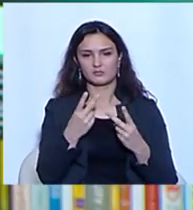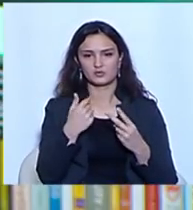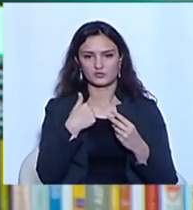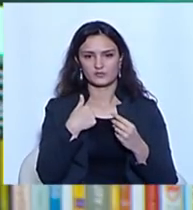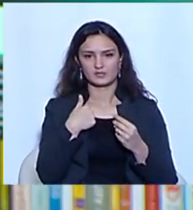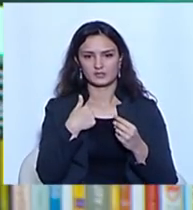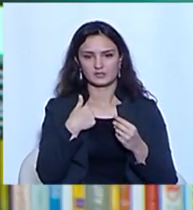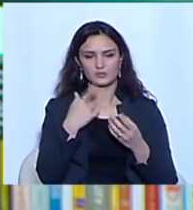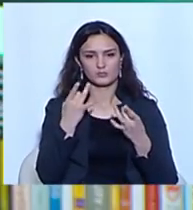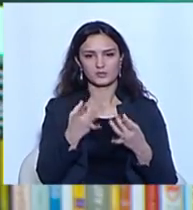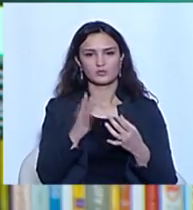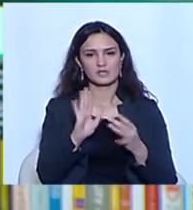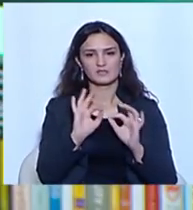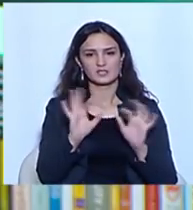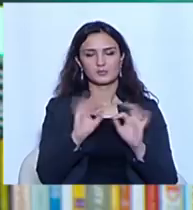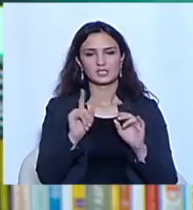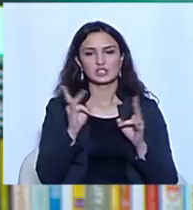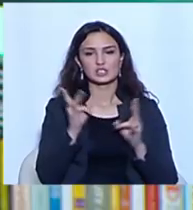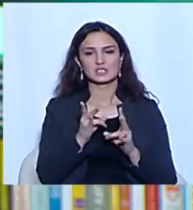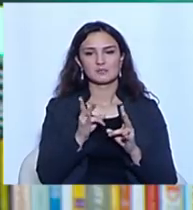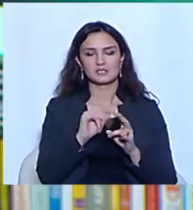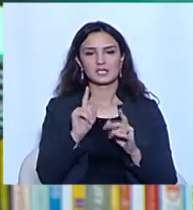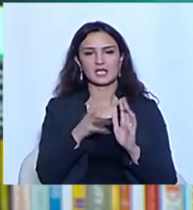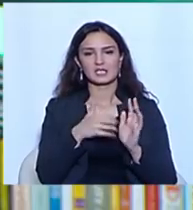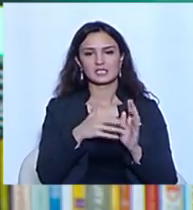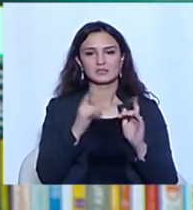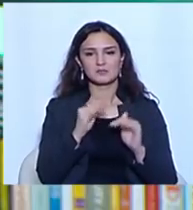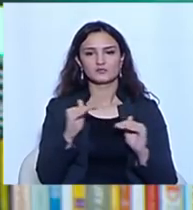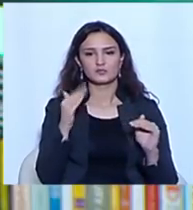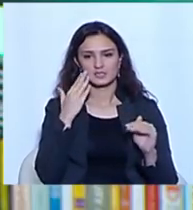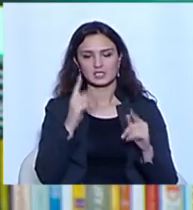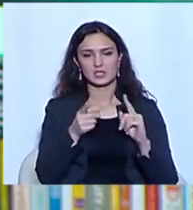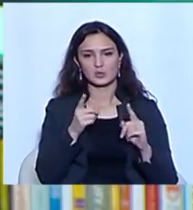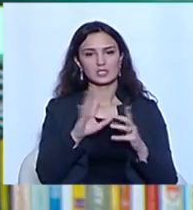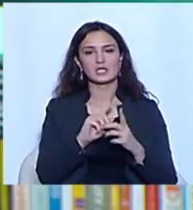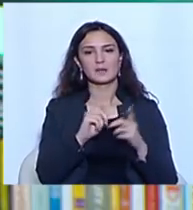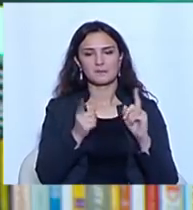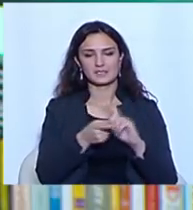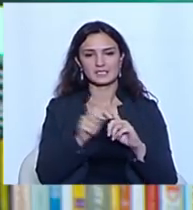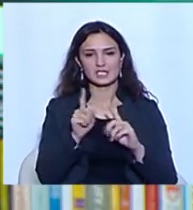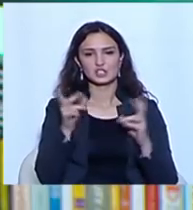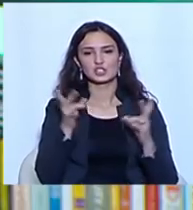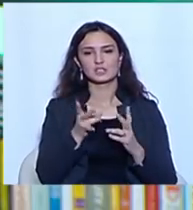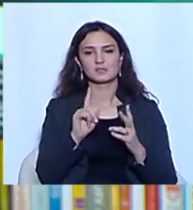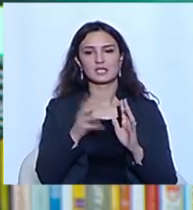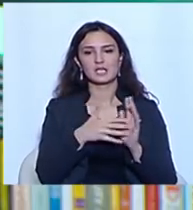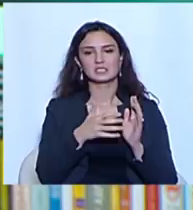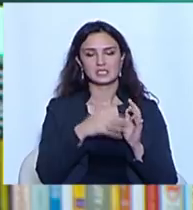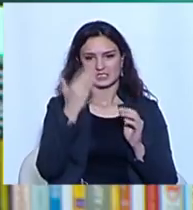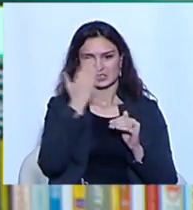ჩვენ არა უბრალოდ ვისაუბრეთ, რა სჭირდებათ და რა აკლიათ ბავშვებს რეალურად, არამედ რა სჭირდება და რა